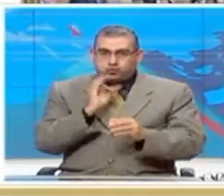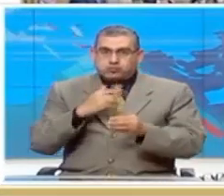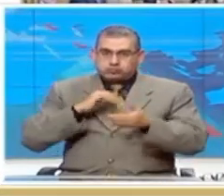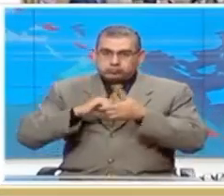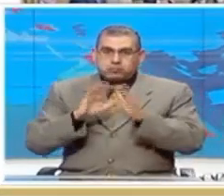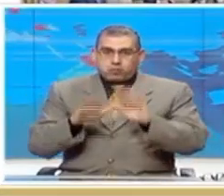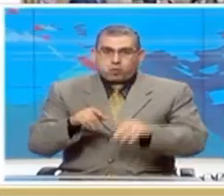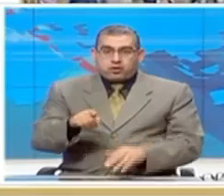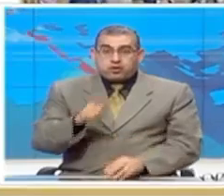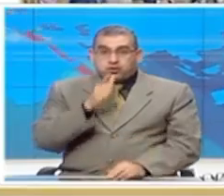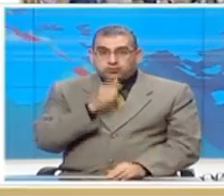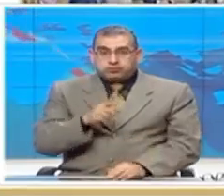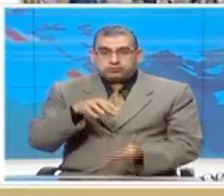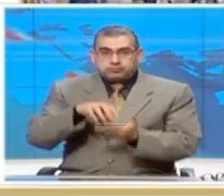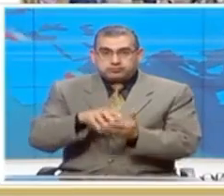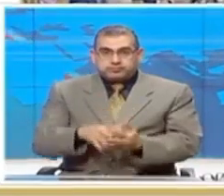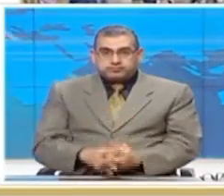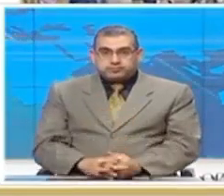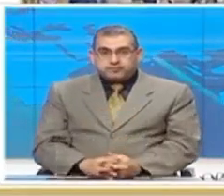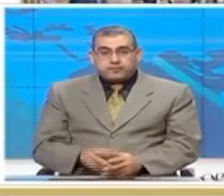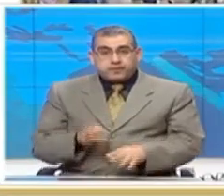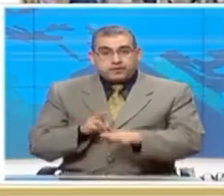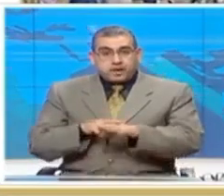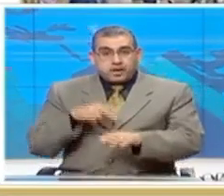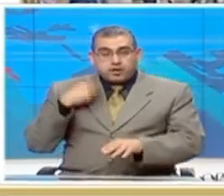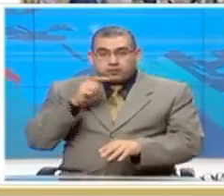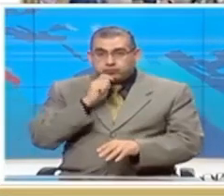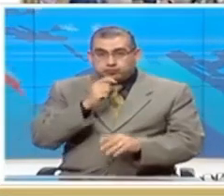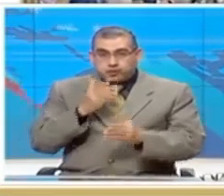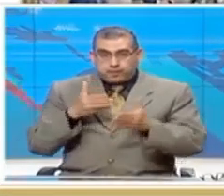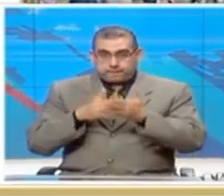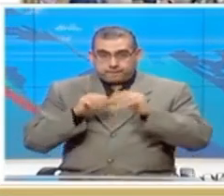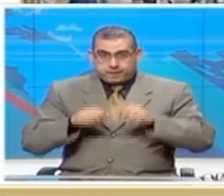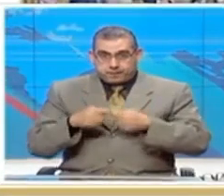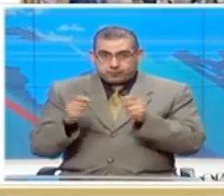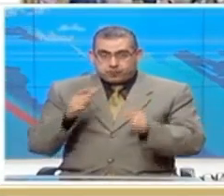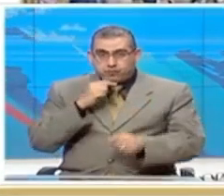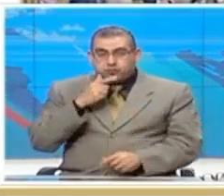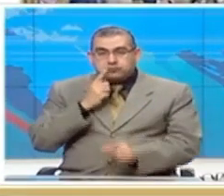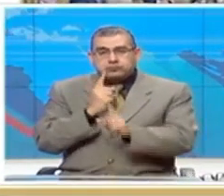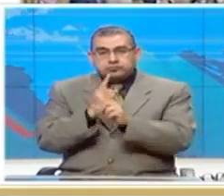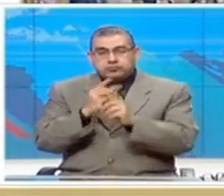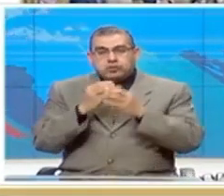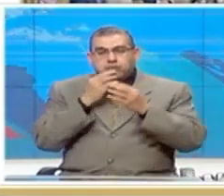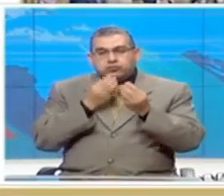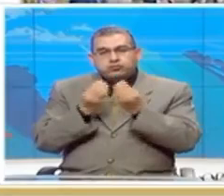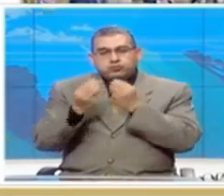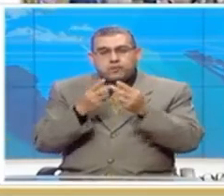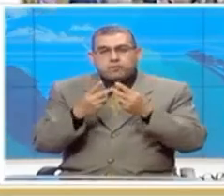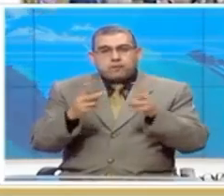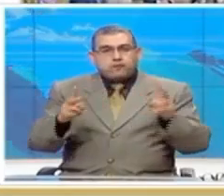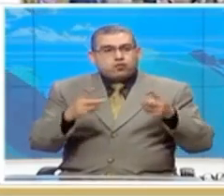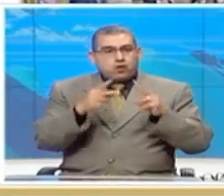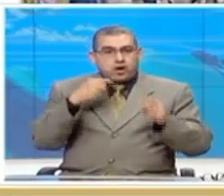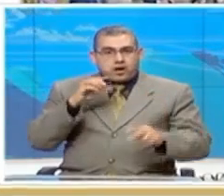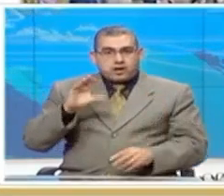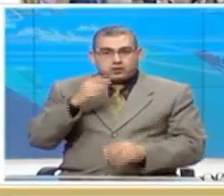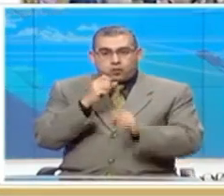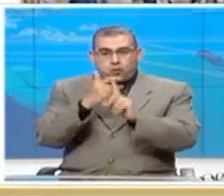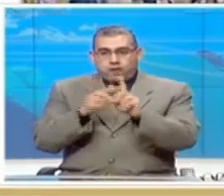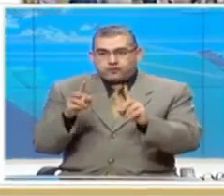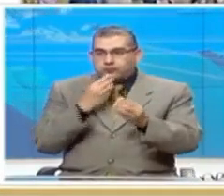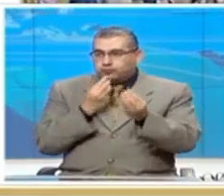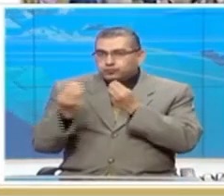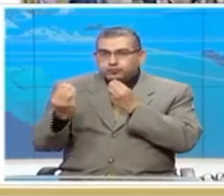والتنميه في المنطقه اضاف المتحدث الرسمي ان اللقاء شهد حوارا مفتوحا بين السيد الرئيس والوفد